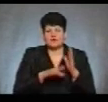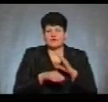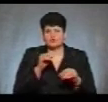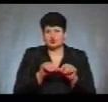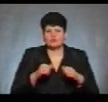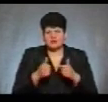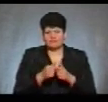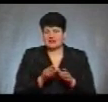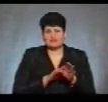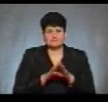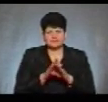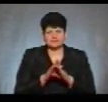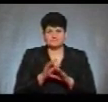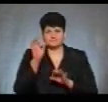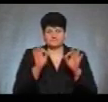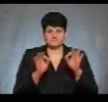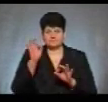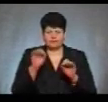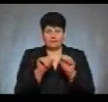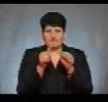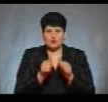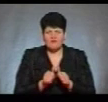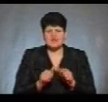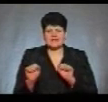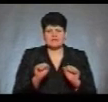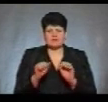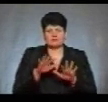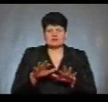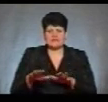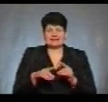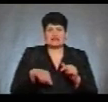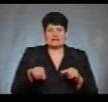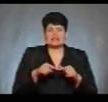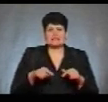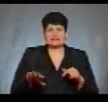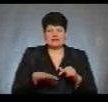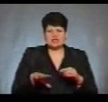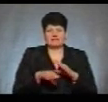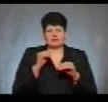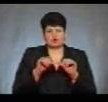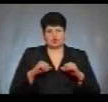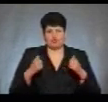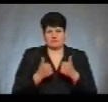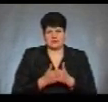не дотрималися принципу квот щодо формування керівних посад дільничних виборчих комісій в даному територіальному виборчому